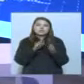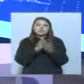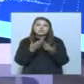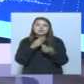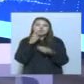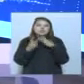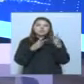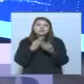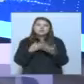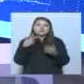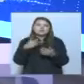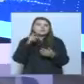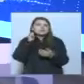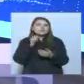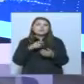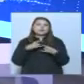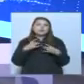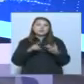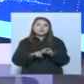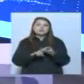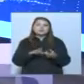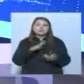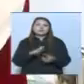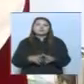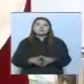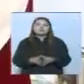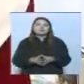была приурочена к 30-летию национальной валюты тенге.